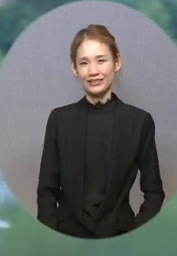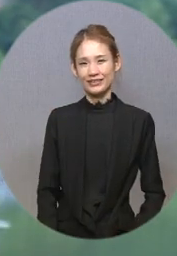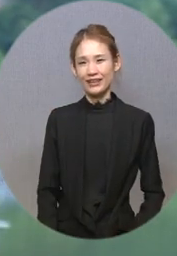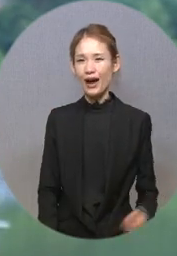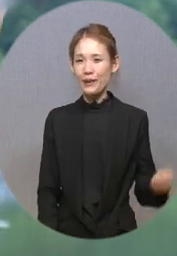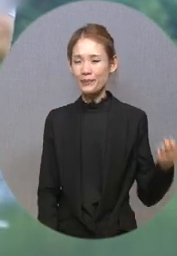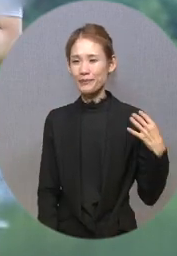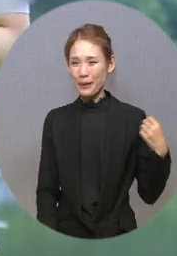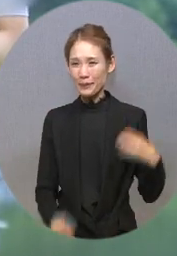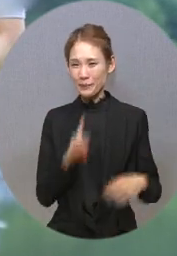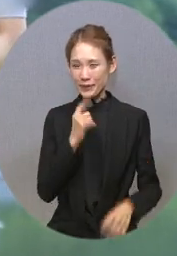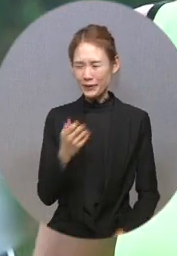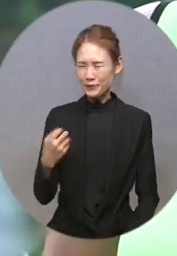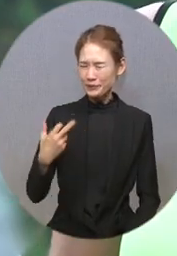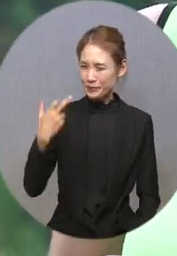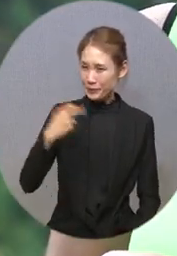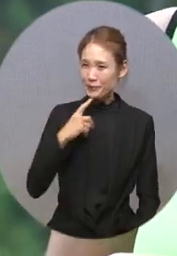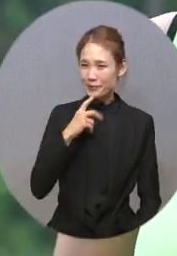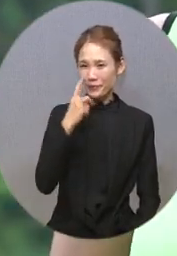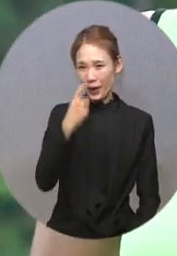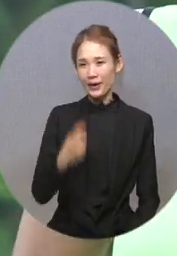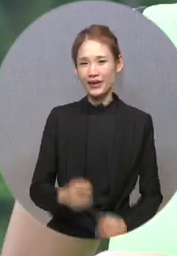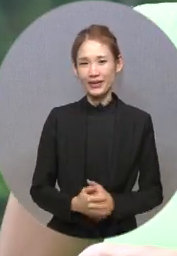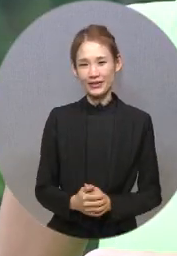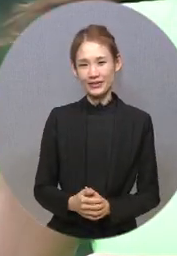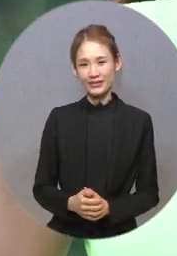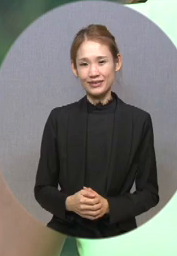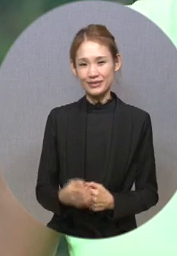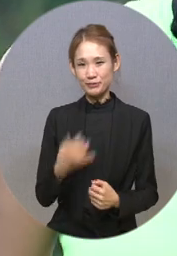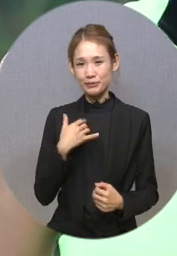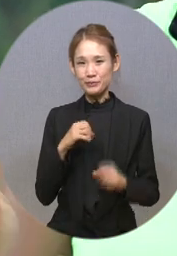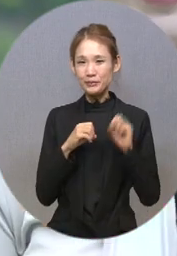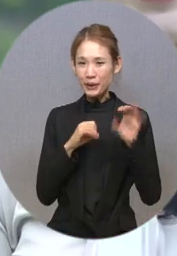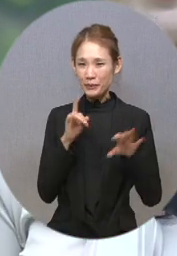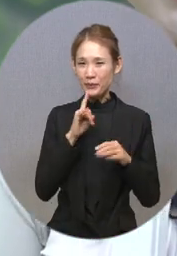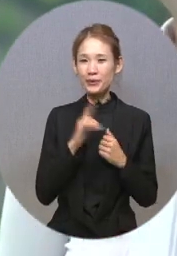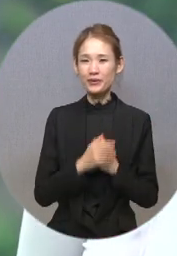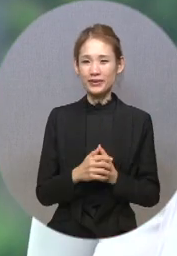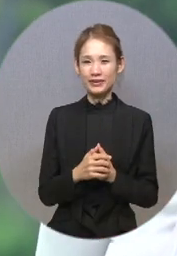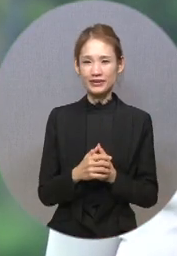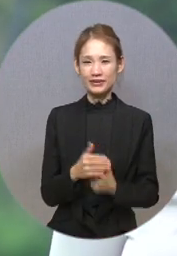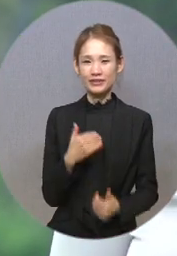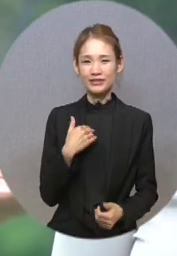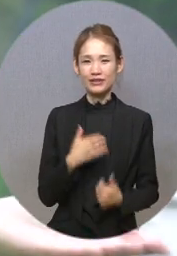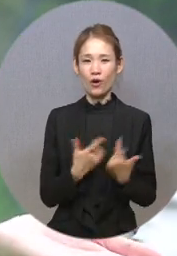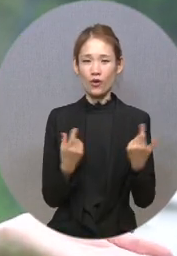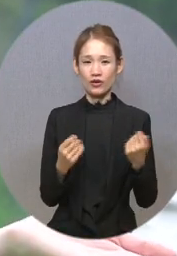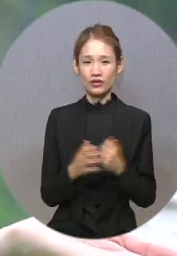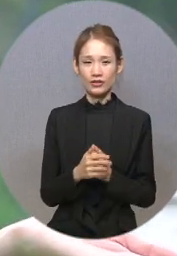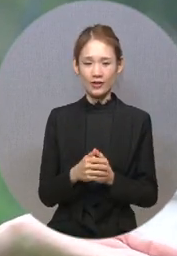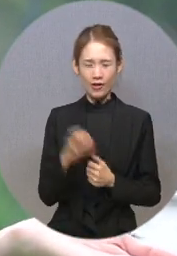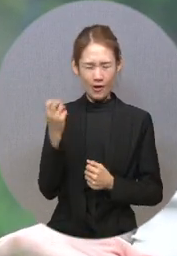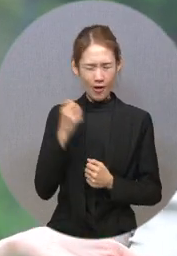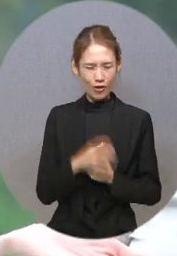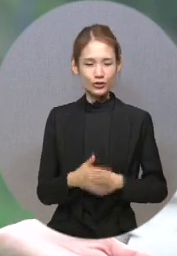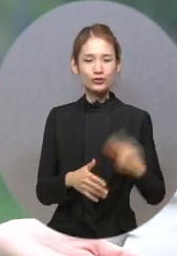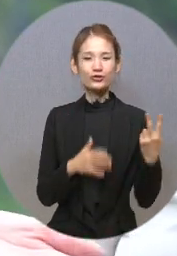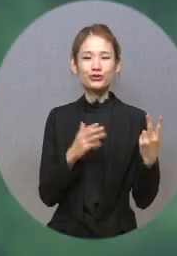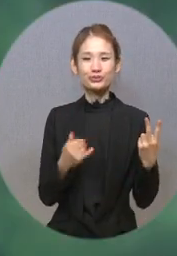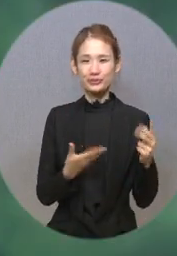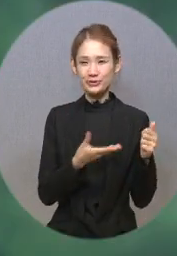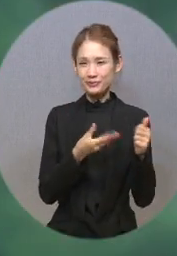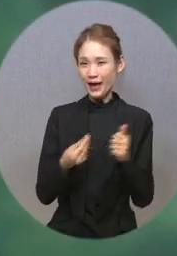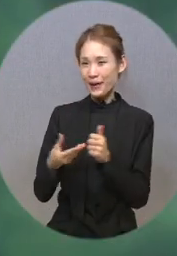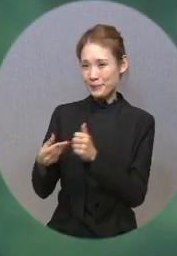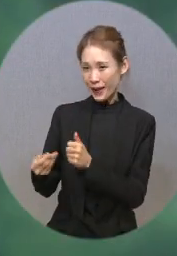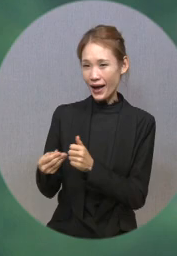그 멘트만 얘기해도 멋있다, 오빠. 오늘? 뭐라 그러지? 완전 멋있다. 뭐, 저희가 이렇게 어마무시한 두 분을 모셨는데,